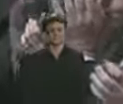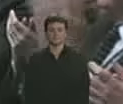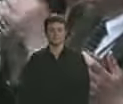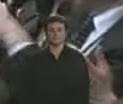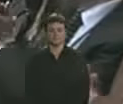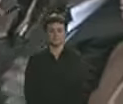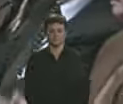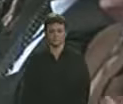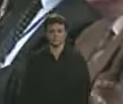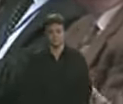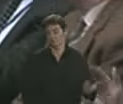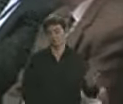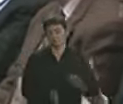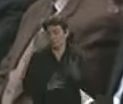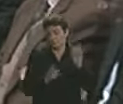Et tout est pareil.